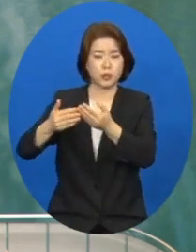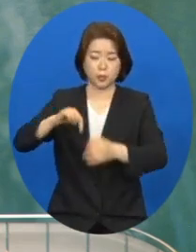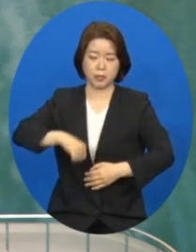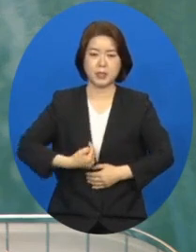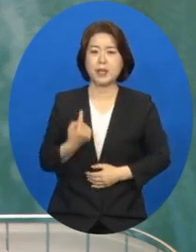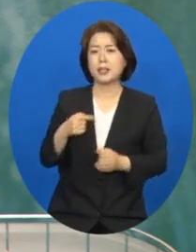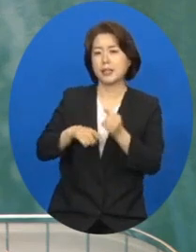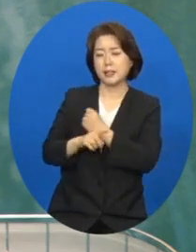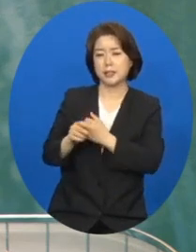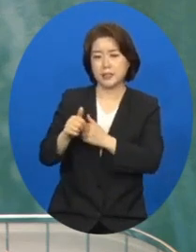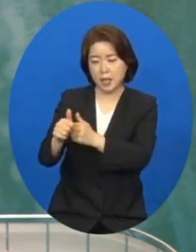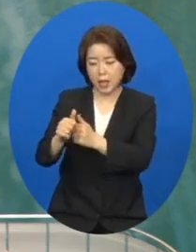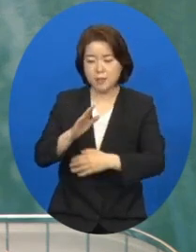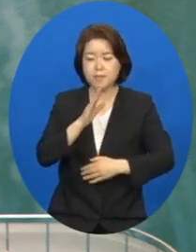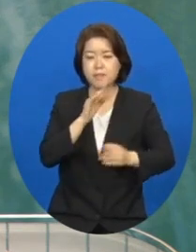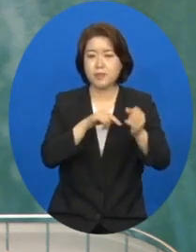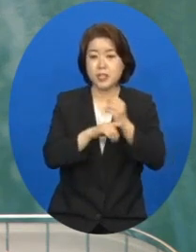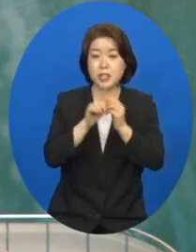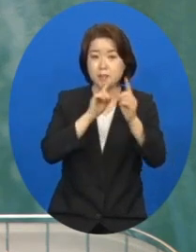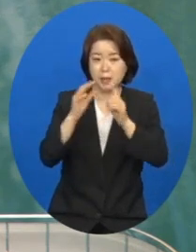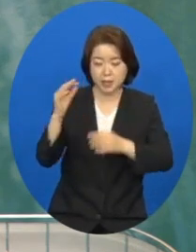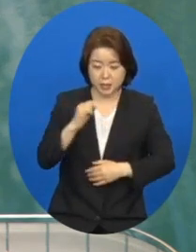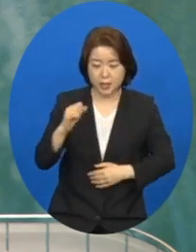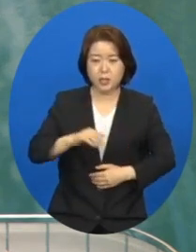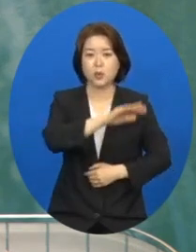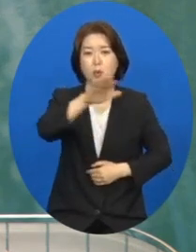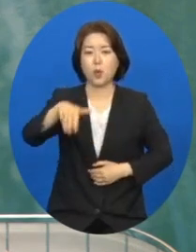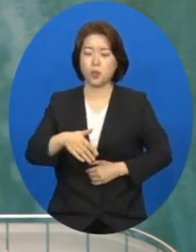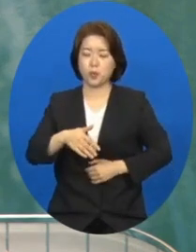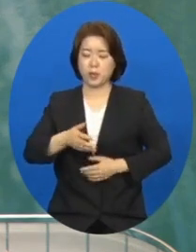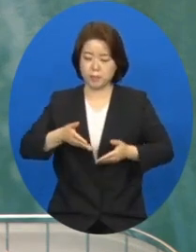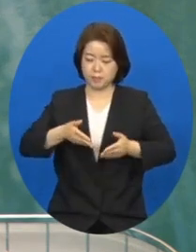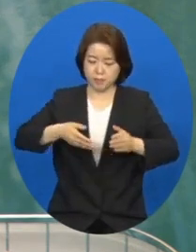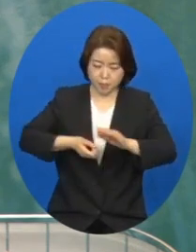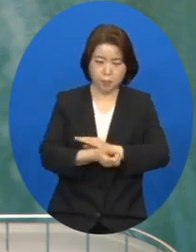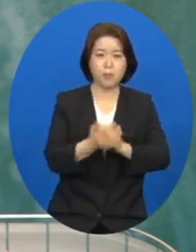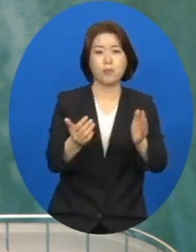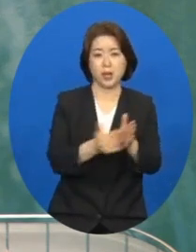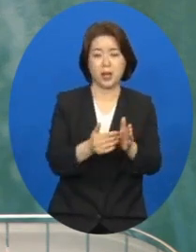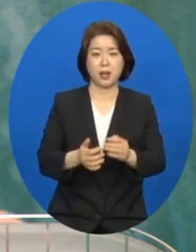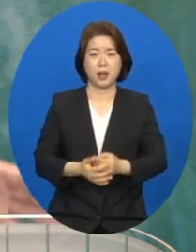자기의 뜻을 따라 진리의 말씀으로 우리를 낳으셨느니라.